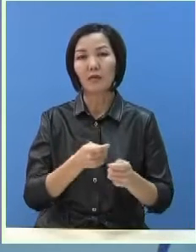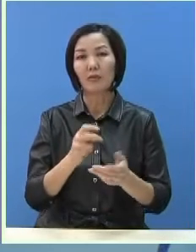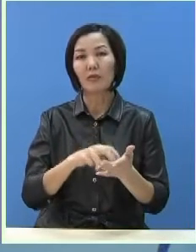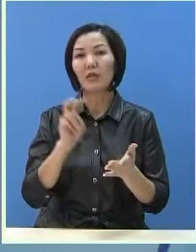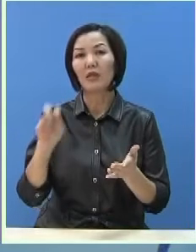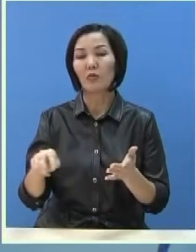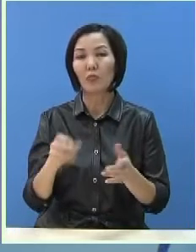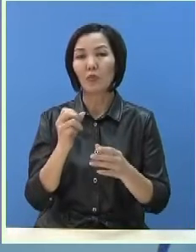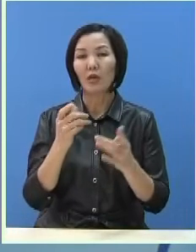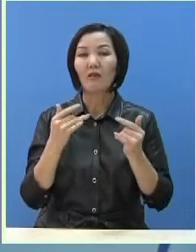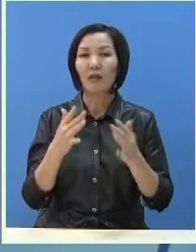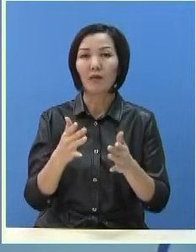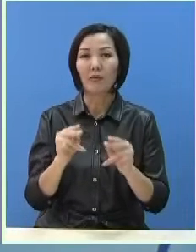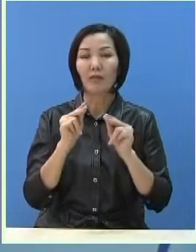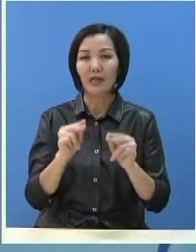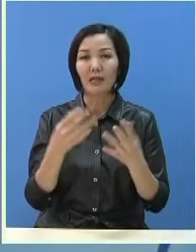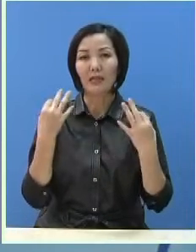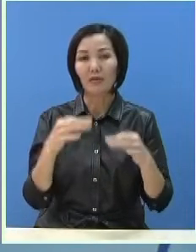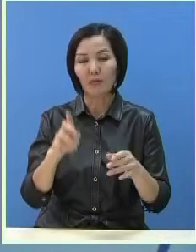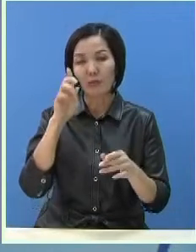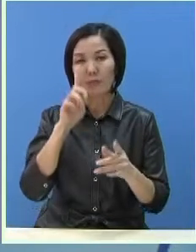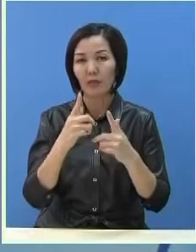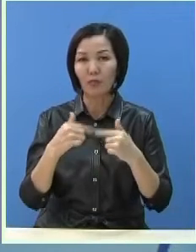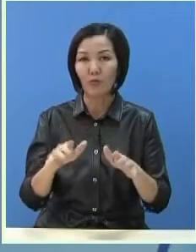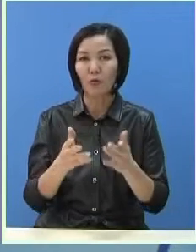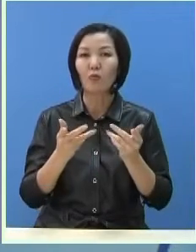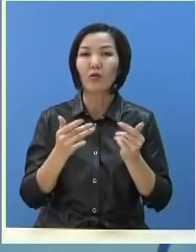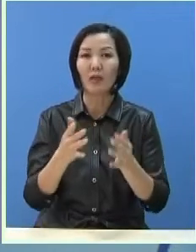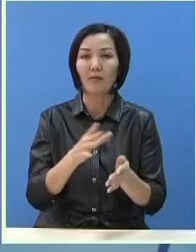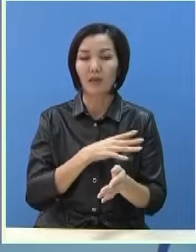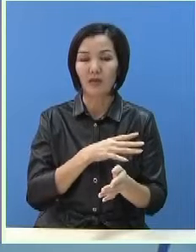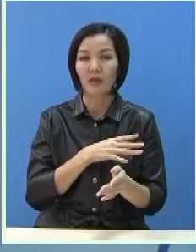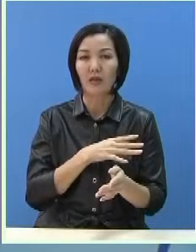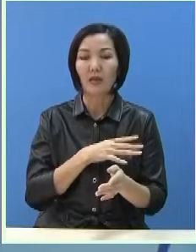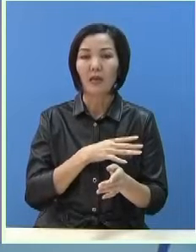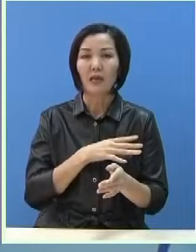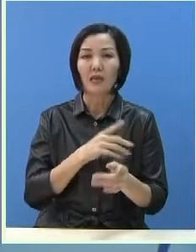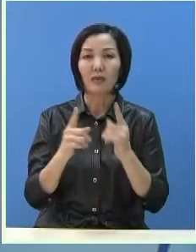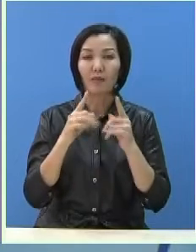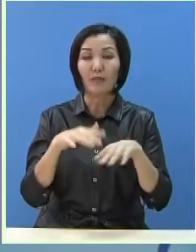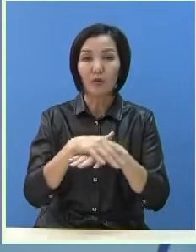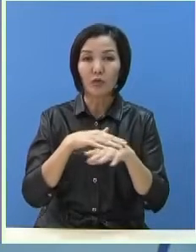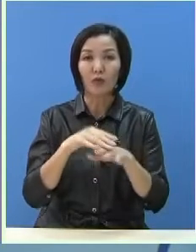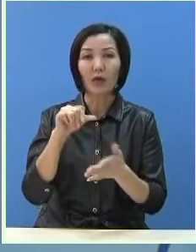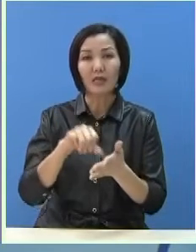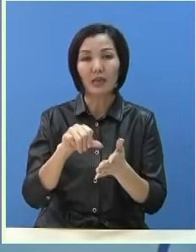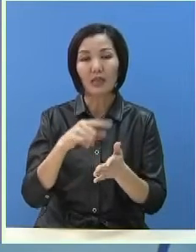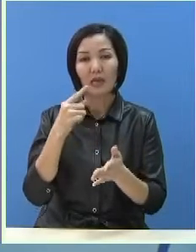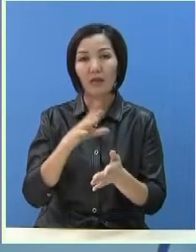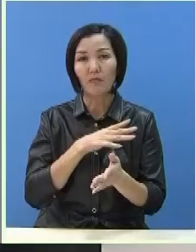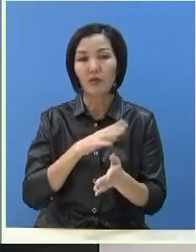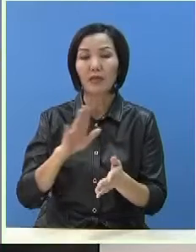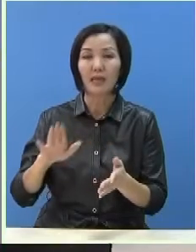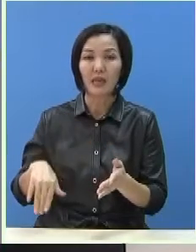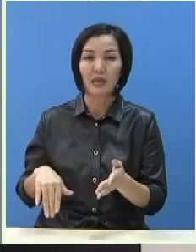де әділдікті, демократиялық мемлекеттің құрылуын талап еткен болатын. Алғашқы шыққан жаңағы бейбіт жерге шыққан азаматтар. Енді